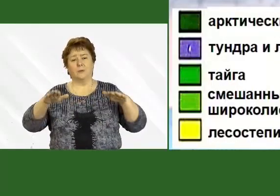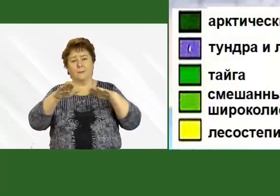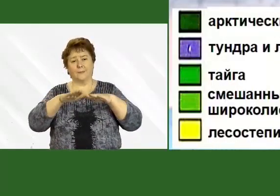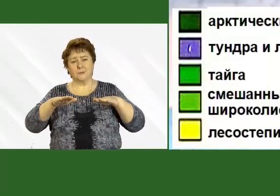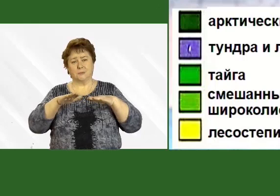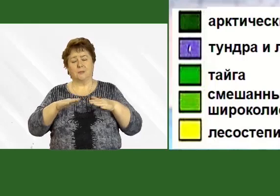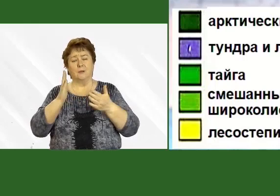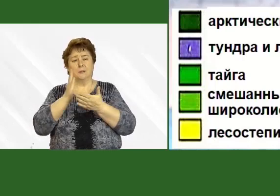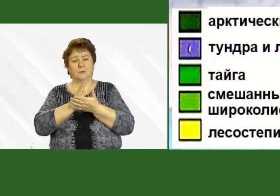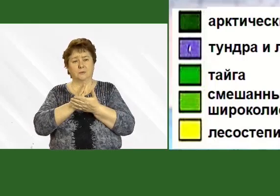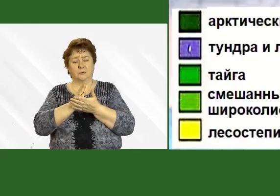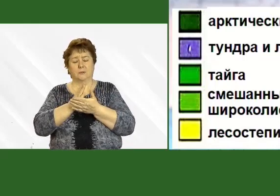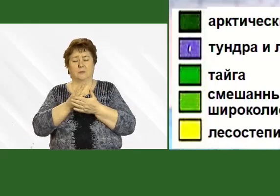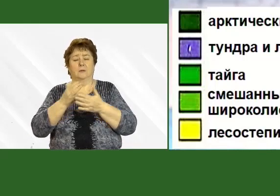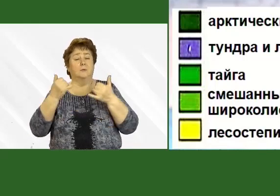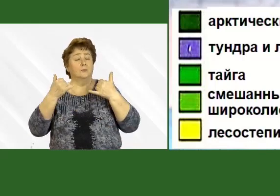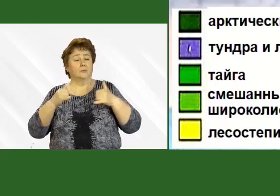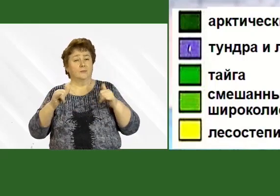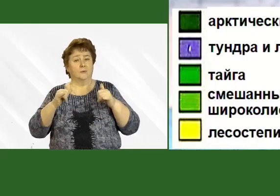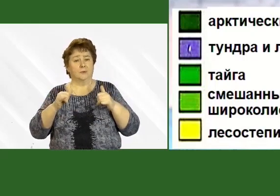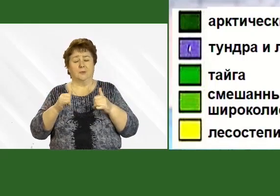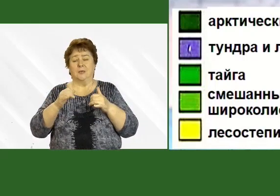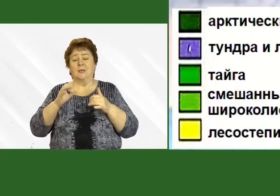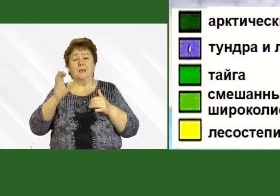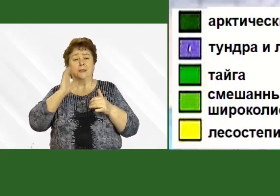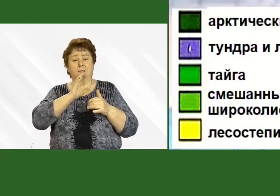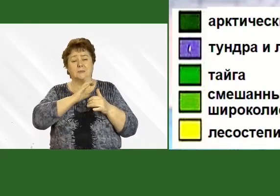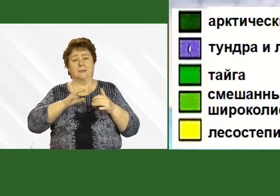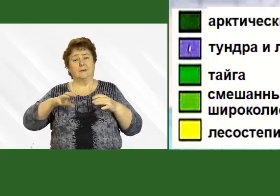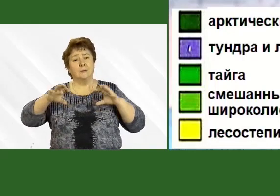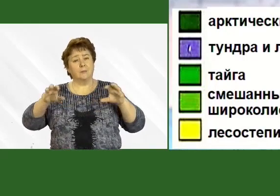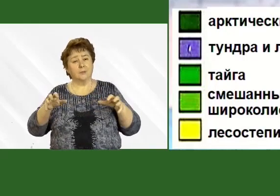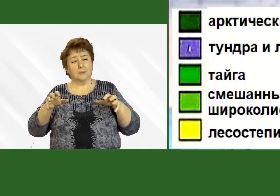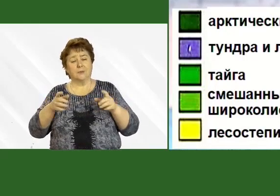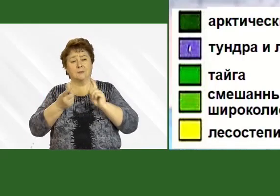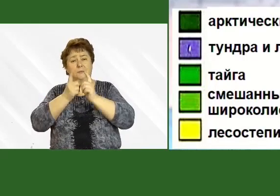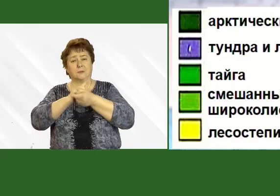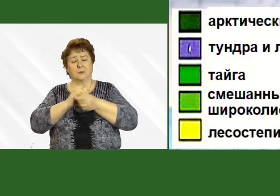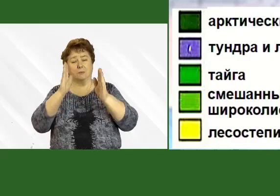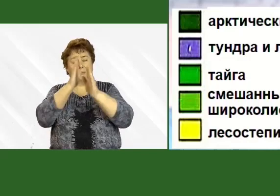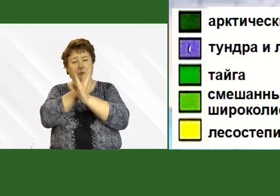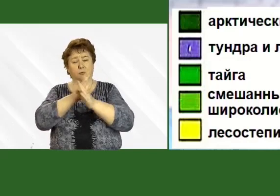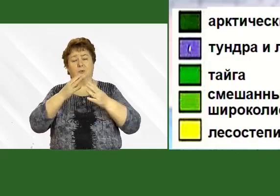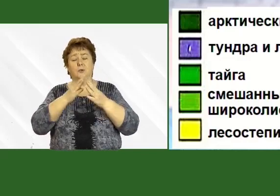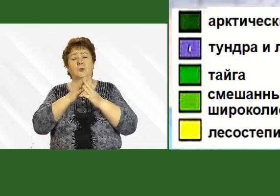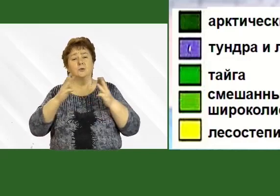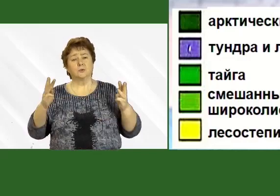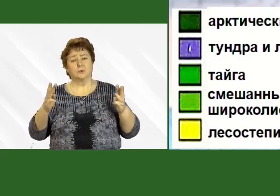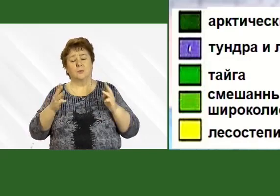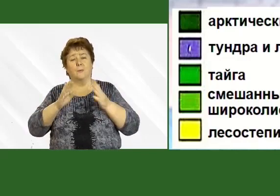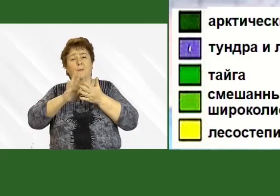расположены необычно на севере материка природные зоны сменяется широтно из-за